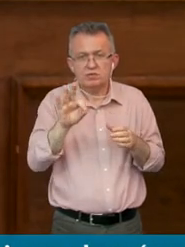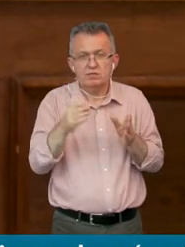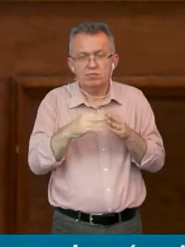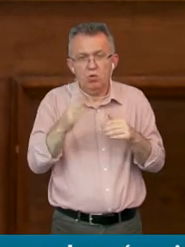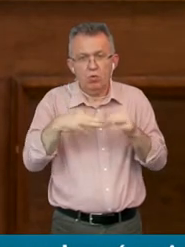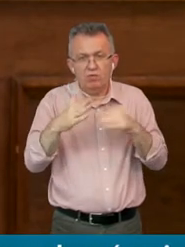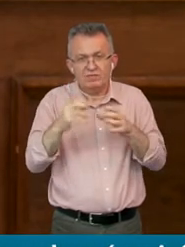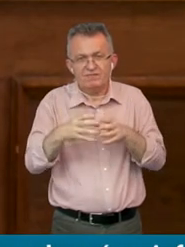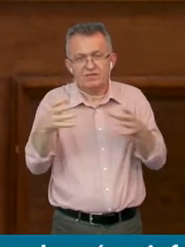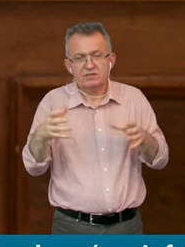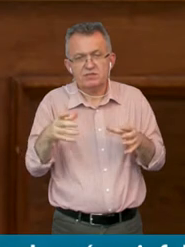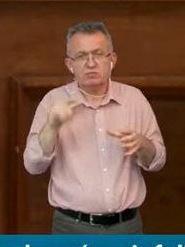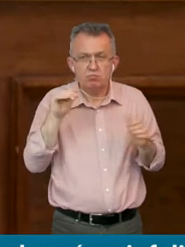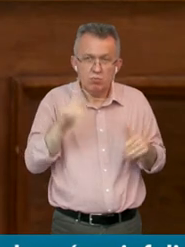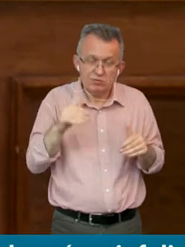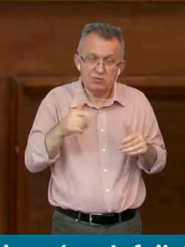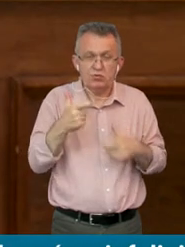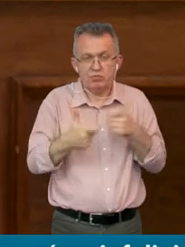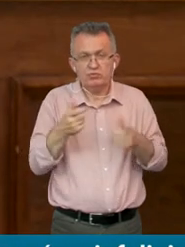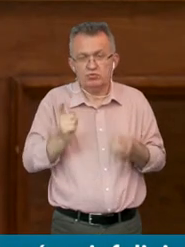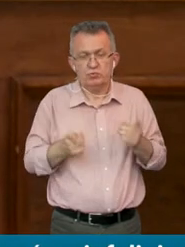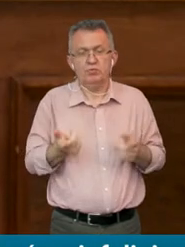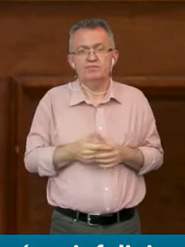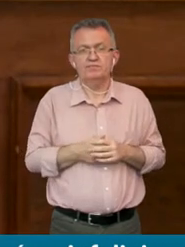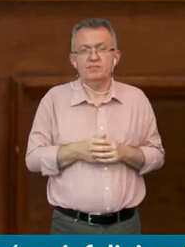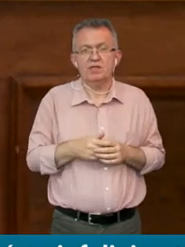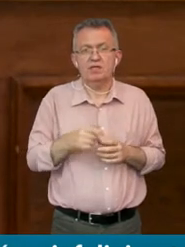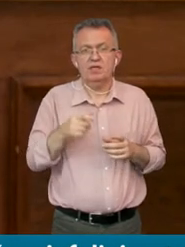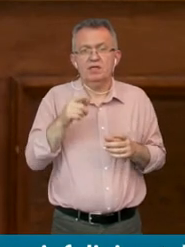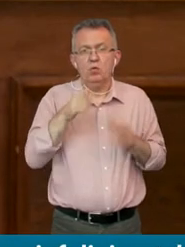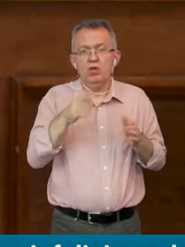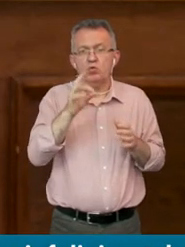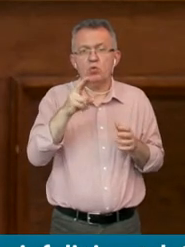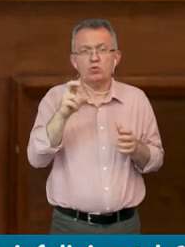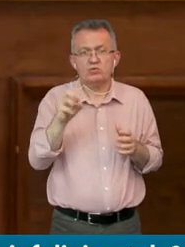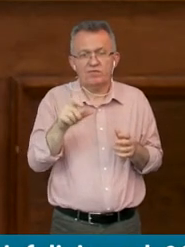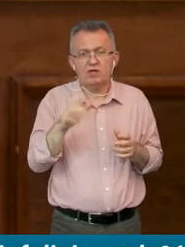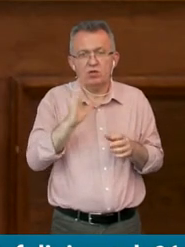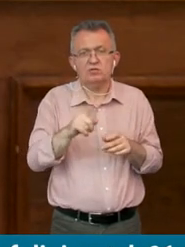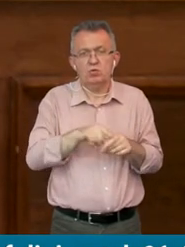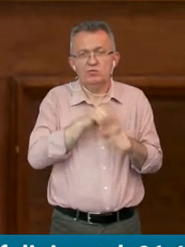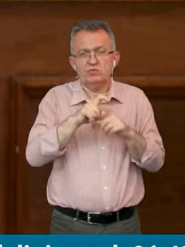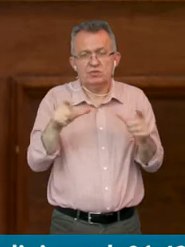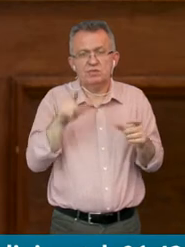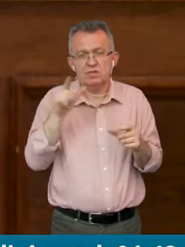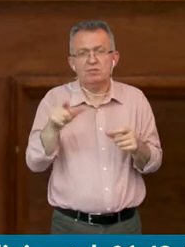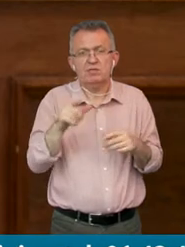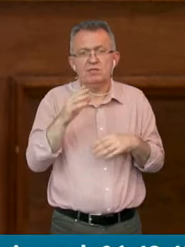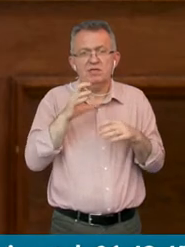jest chyba coś, co się może wydarzyć w miarę szybko. Natomiast kwestia Turkusowej pewnie jest to troszeczkę dłuższy okres czasu, tam inwestycja